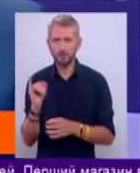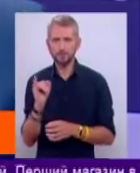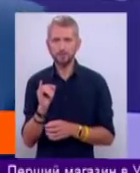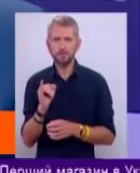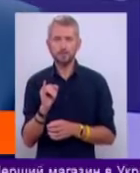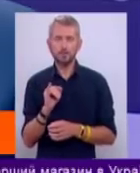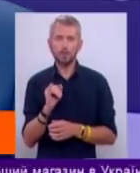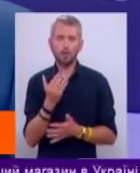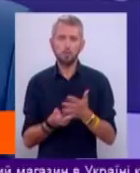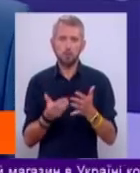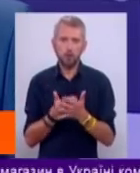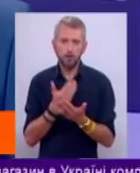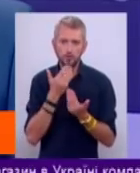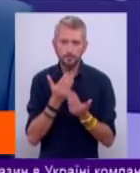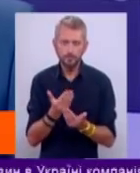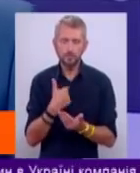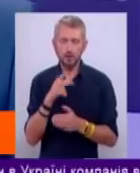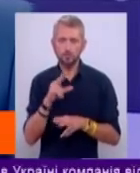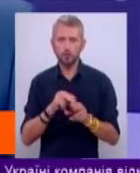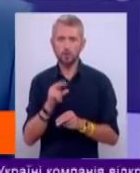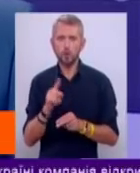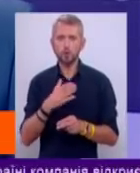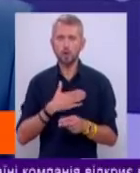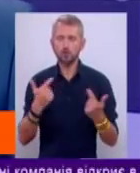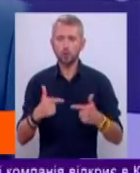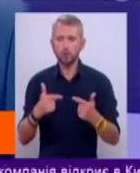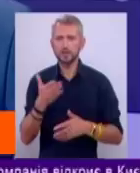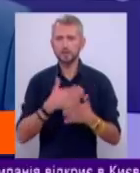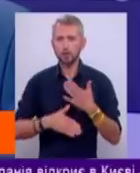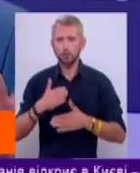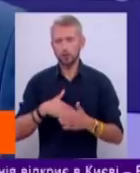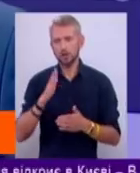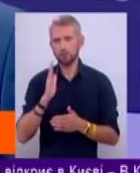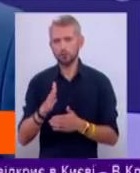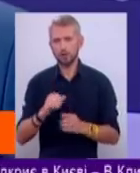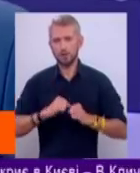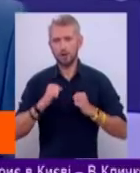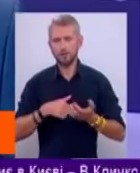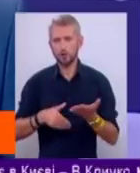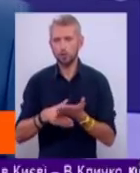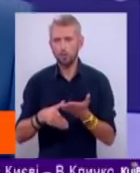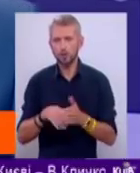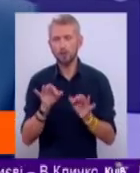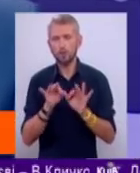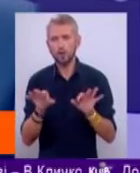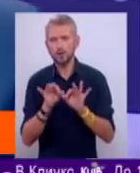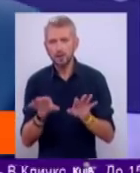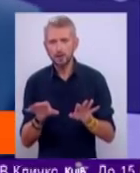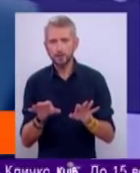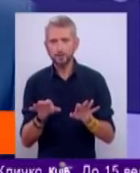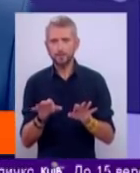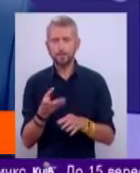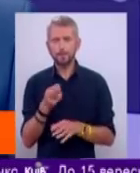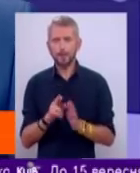за порадою, тому я сподіваюся, наші гості із задоволенням будуть намагатися допомогти, пояснити.